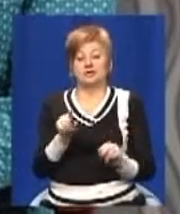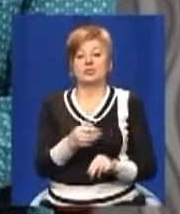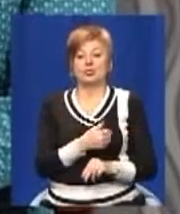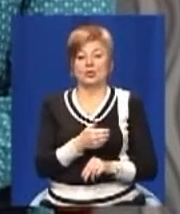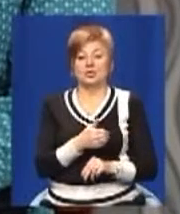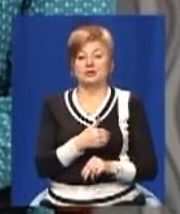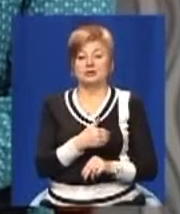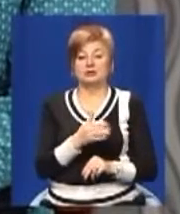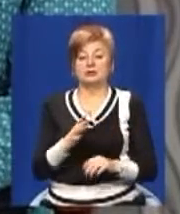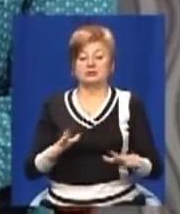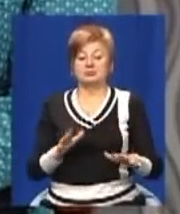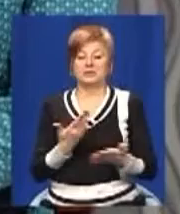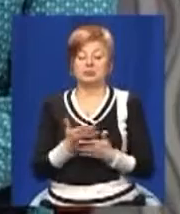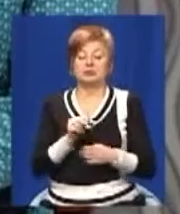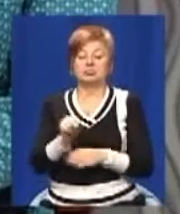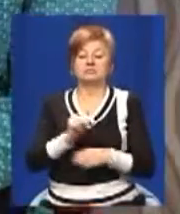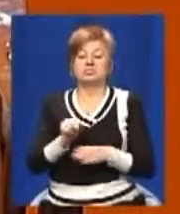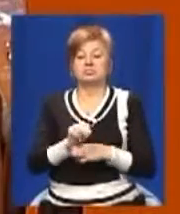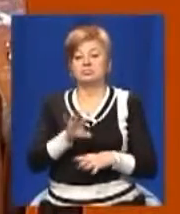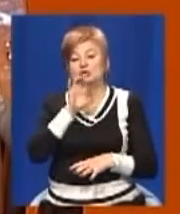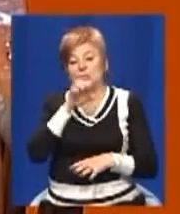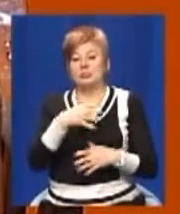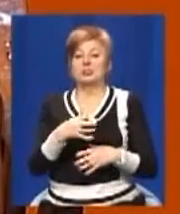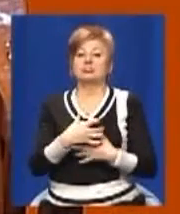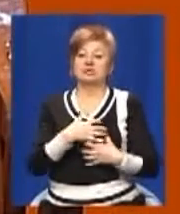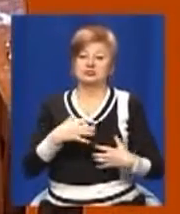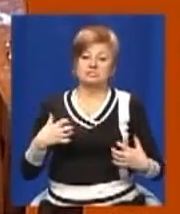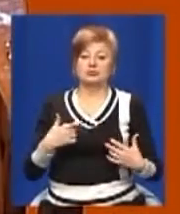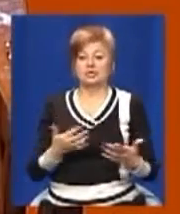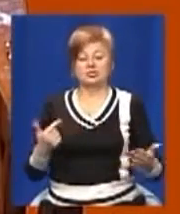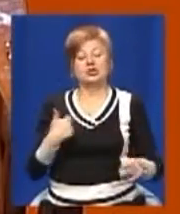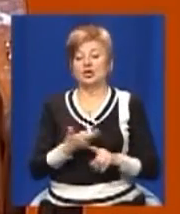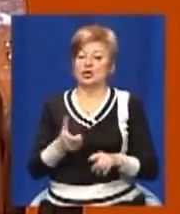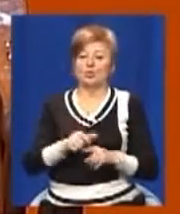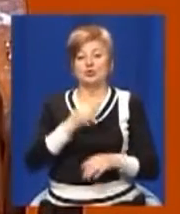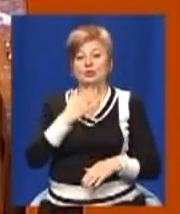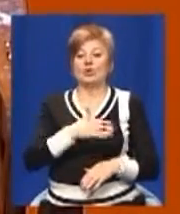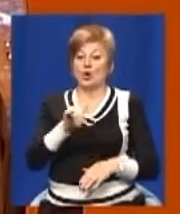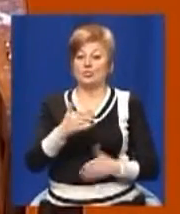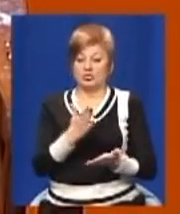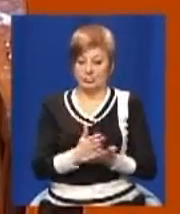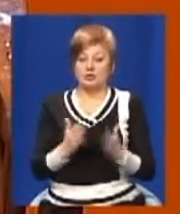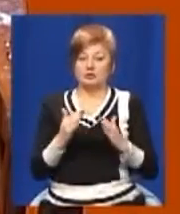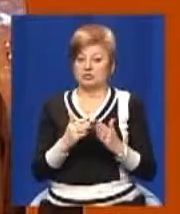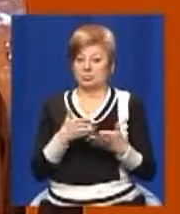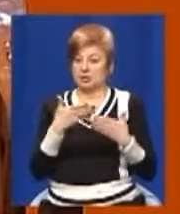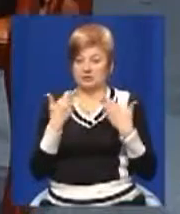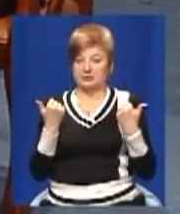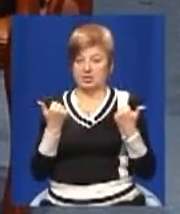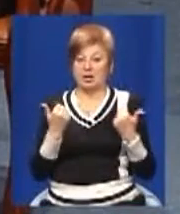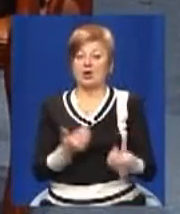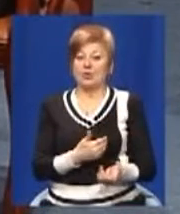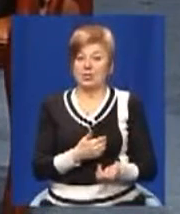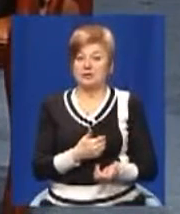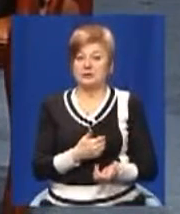хотіла дресирувати, скажімо, тварин? Тварин? Так, я дуже люблю тваринок. А у тебе є власні тваринки? Немає. А